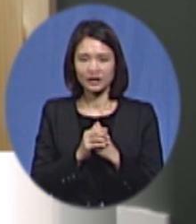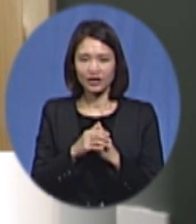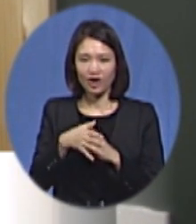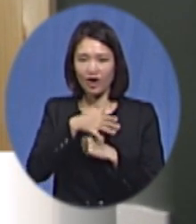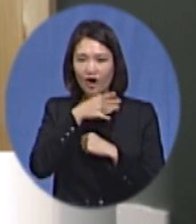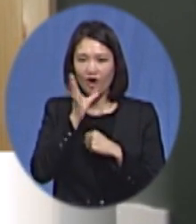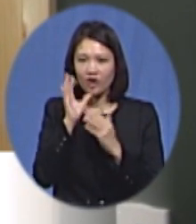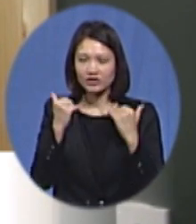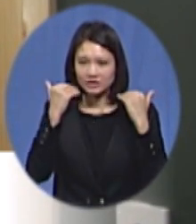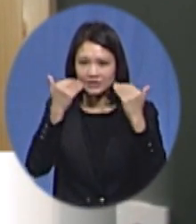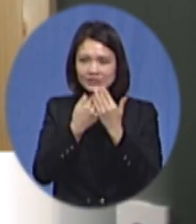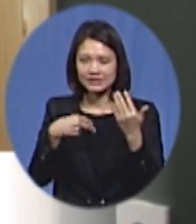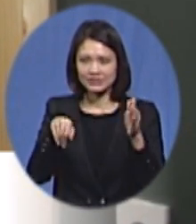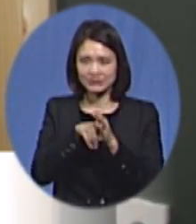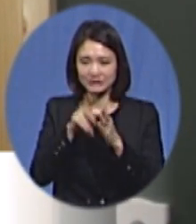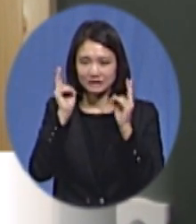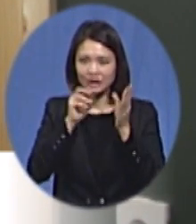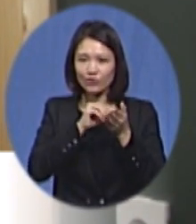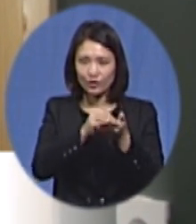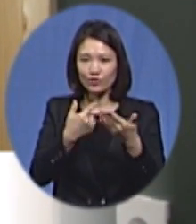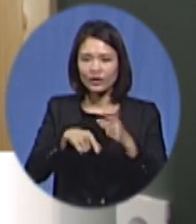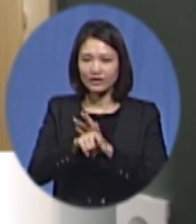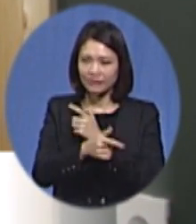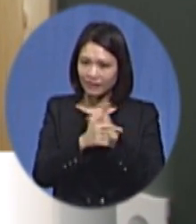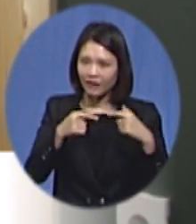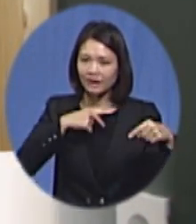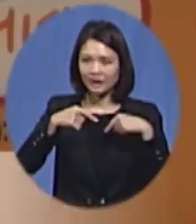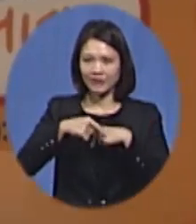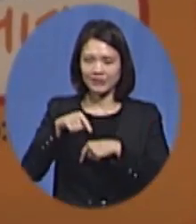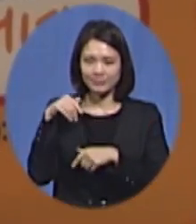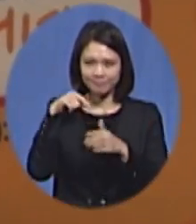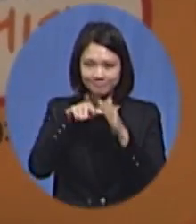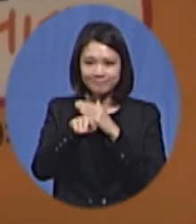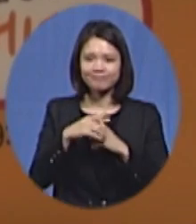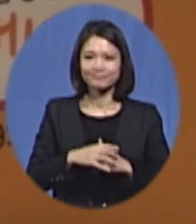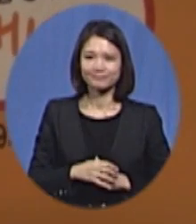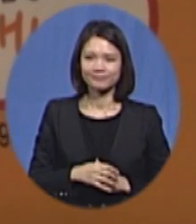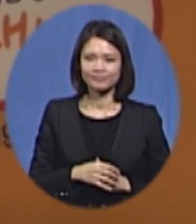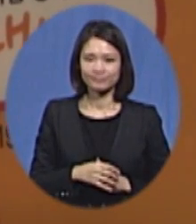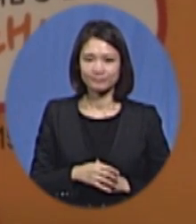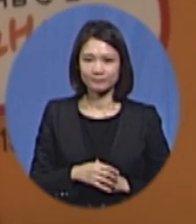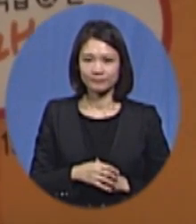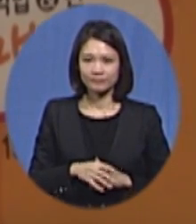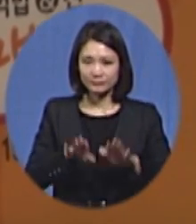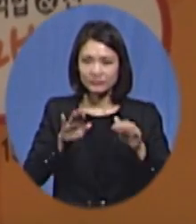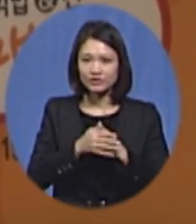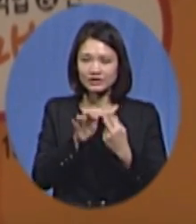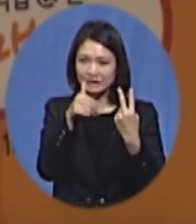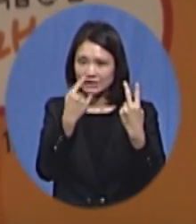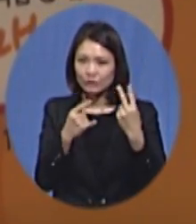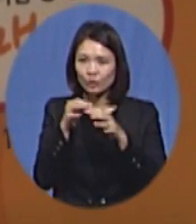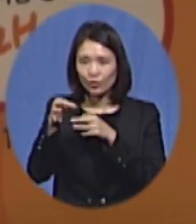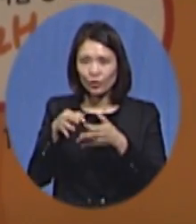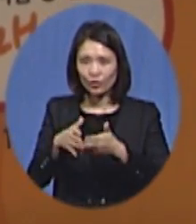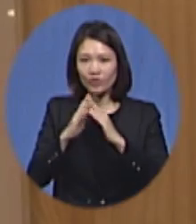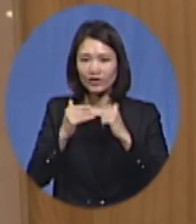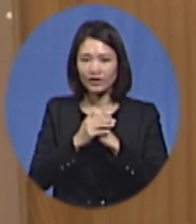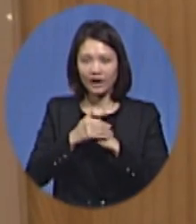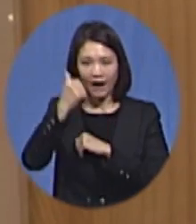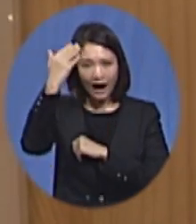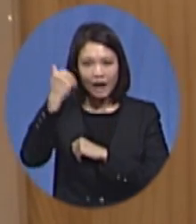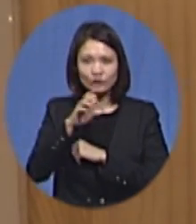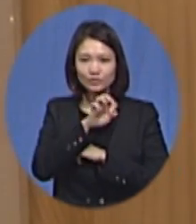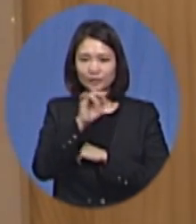위해 다양한 정책을 발굴해 나가겠습니다. 이번 2호점 개점에는